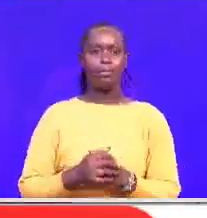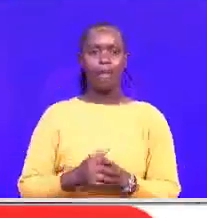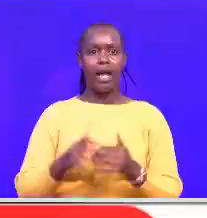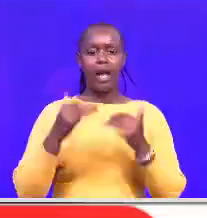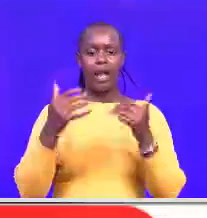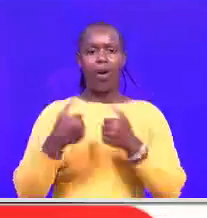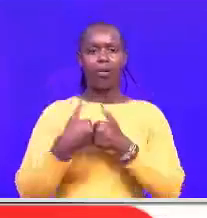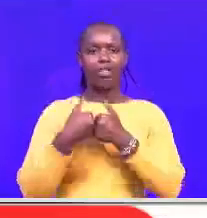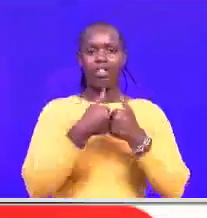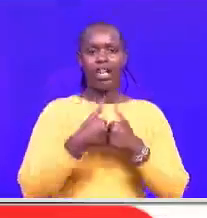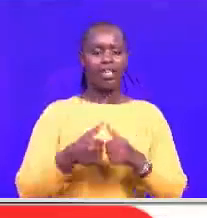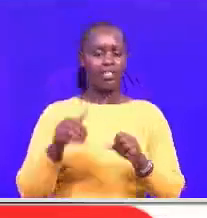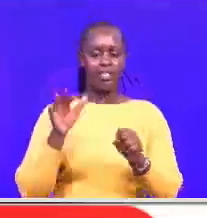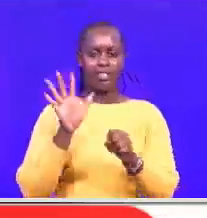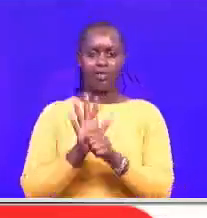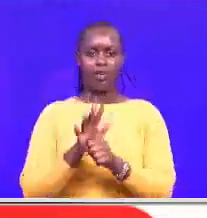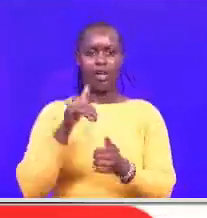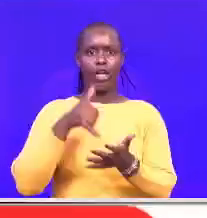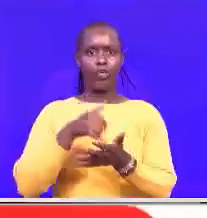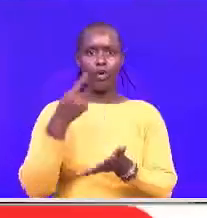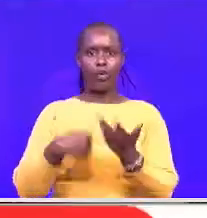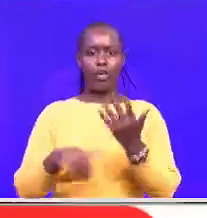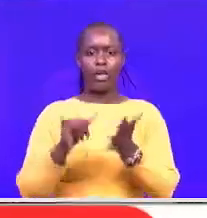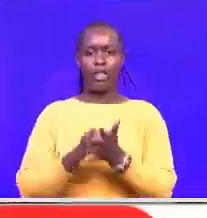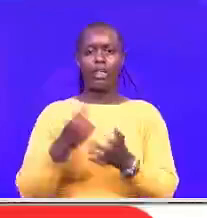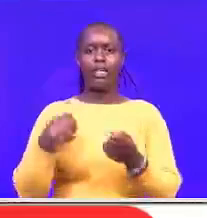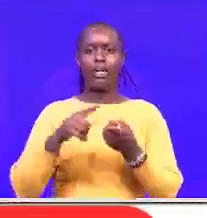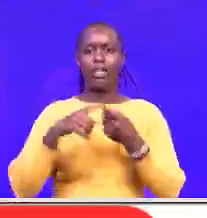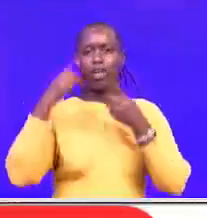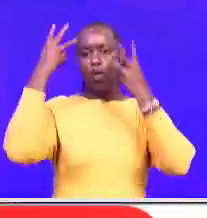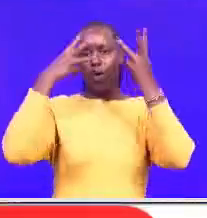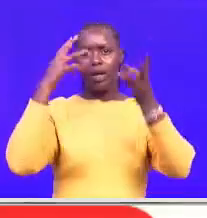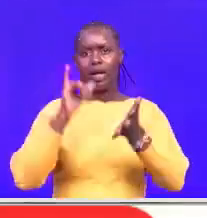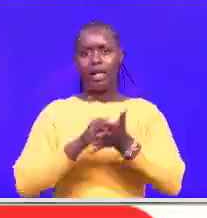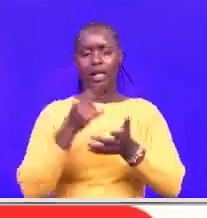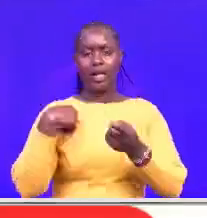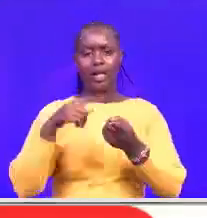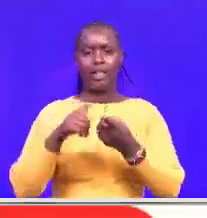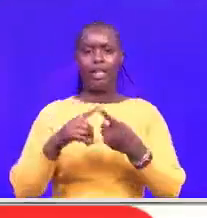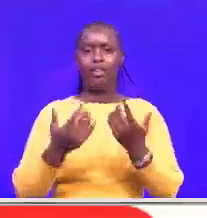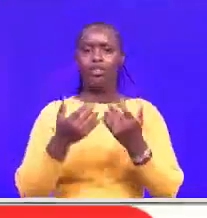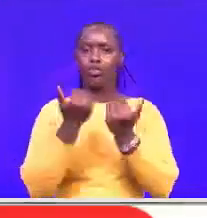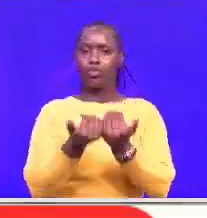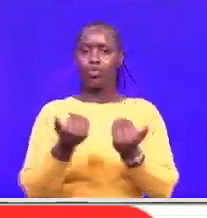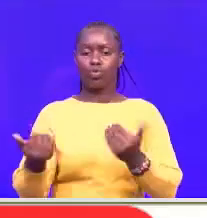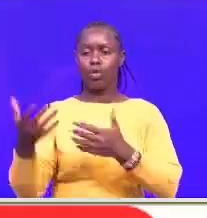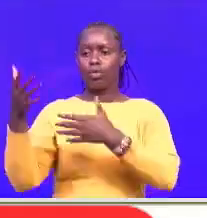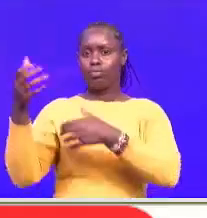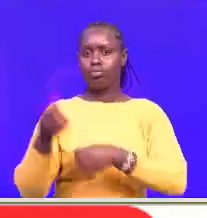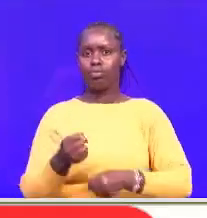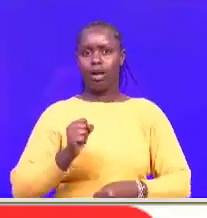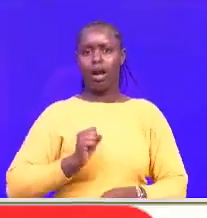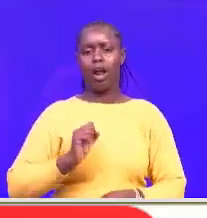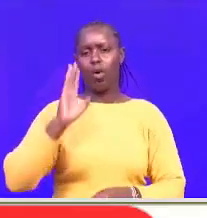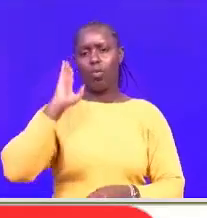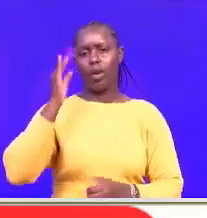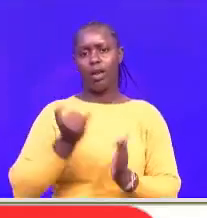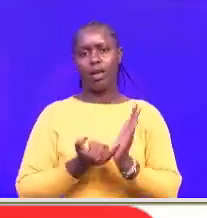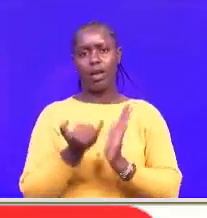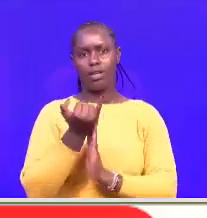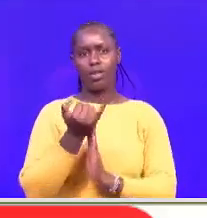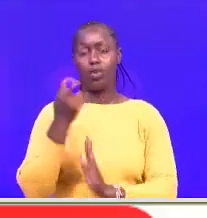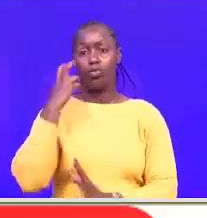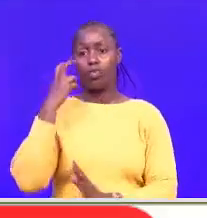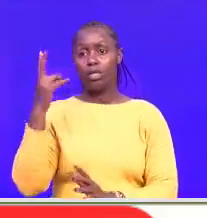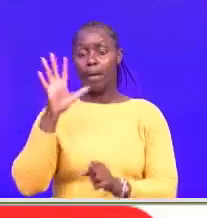wanapitia changamoto nyingi, ikiwemo kuwa wanahofia kuwa visa vya dhulma kwa watoto wa kike vitaongezeka. Situation, we find that most of